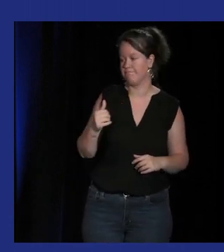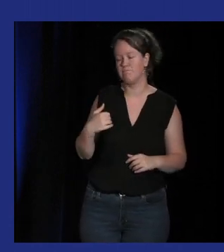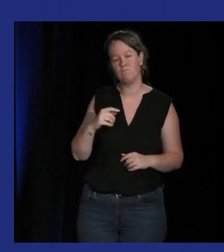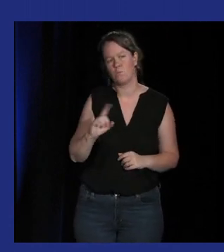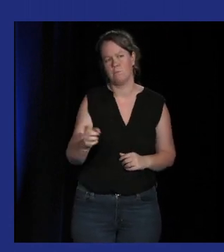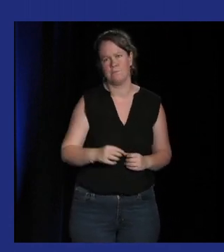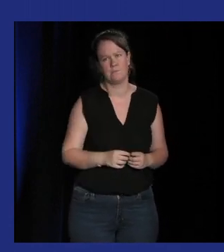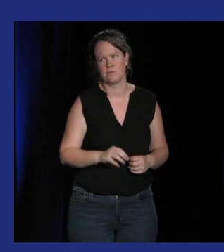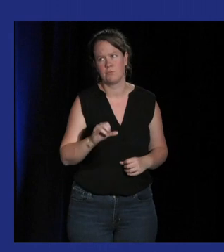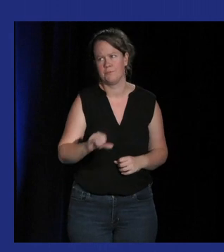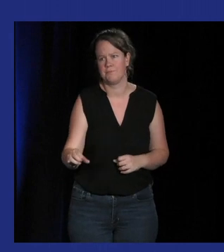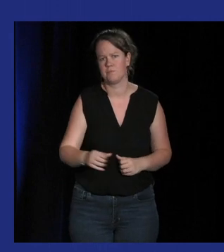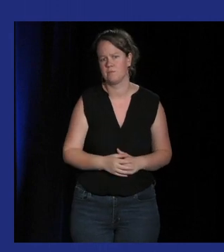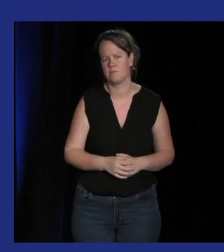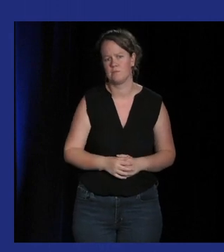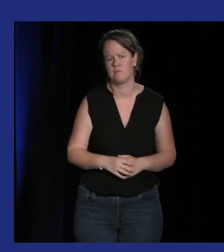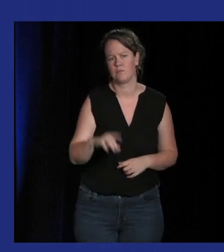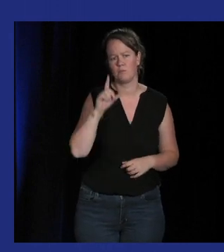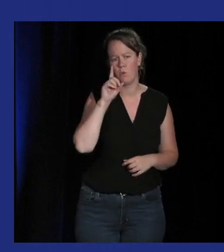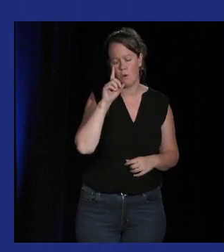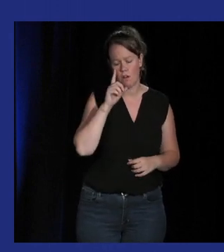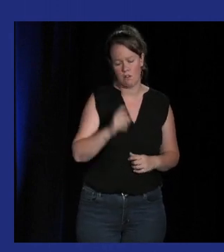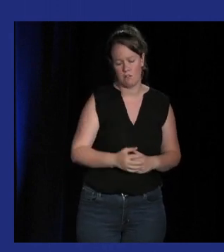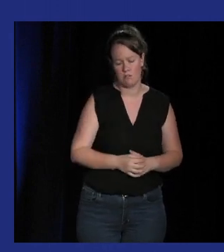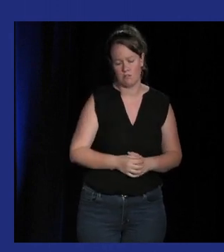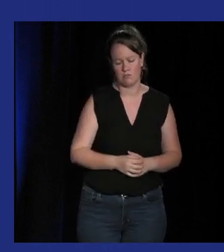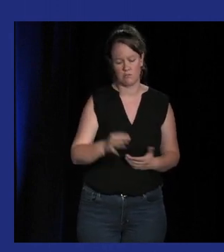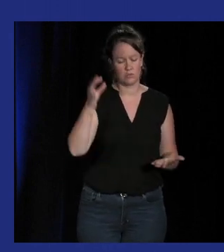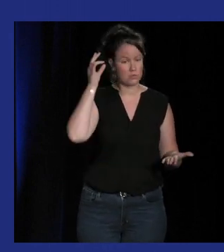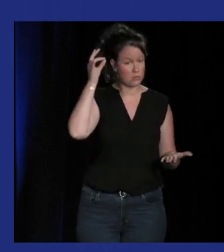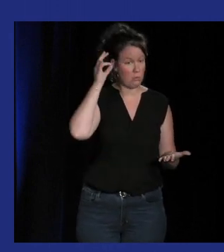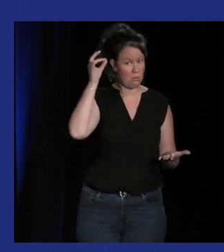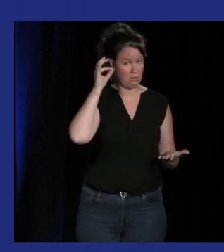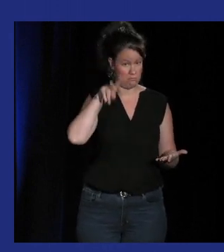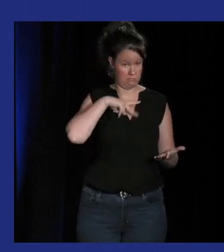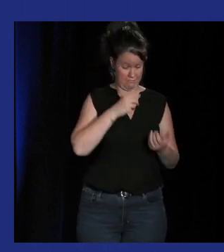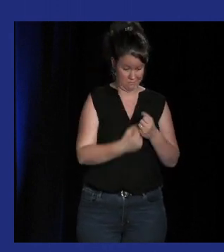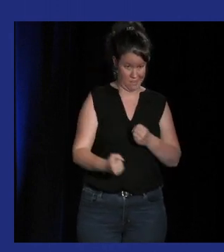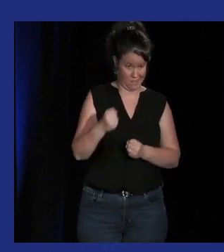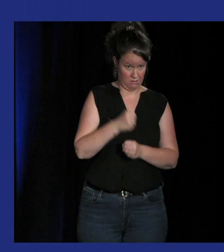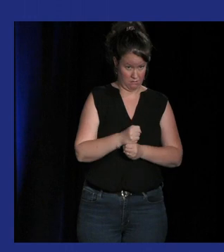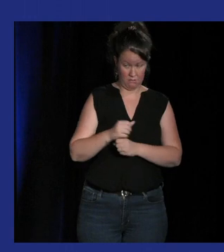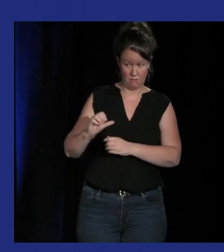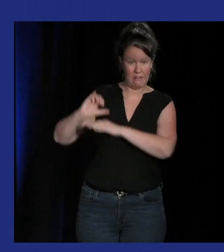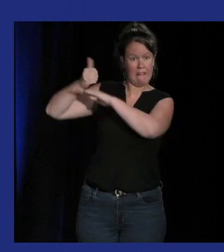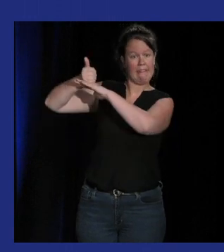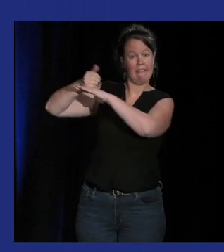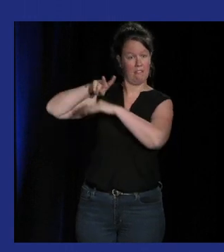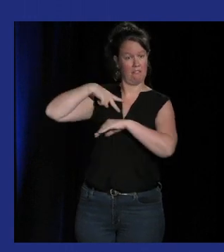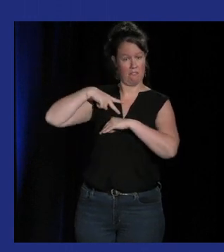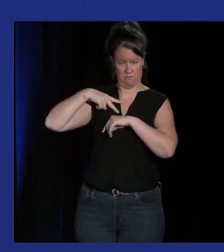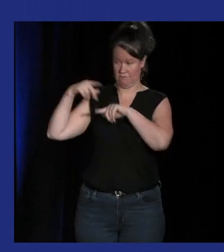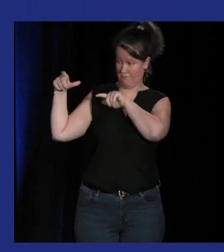parce que tous mes sons sont vérifiés par mon lead c'est lui aussi qui fait la cohérence entre toute l'équipe